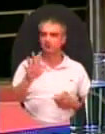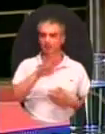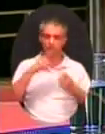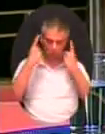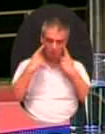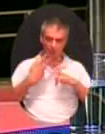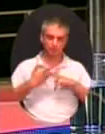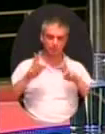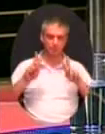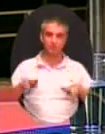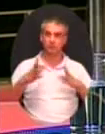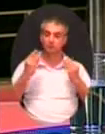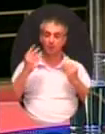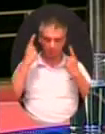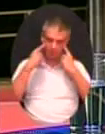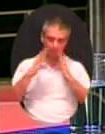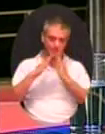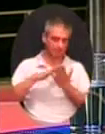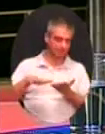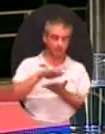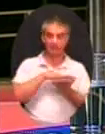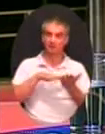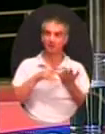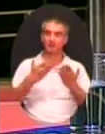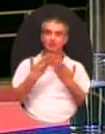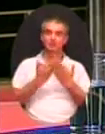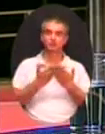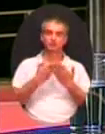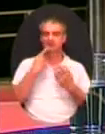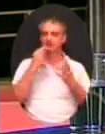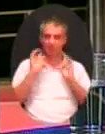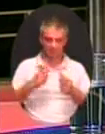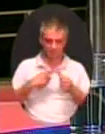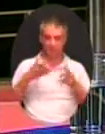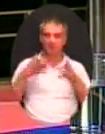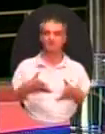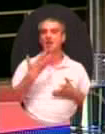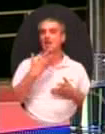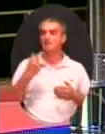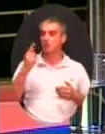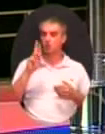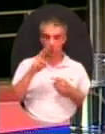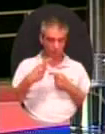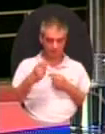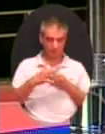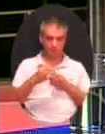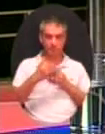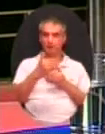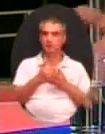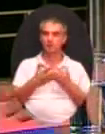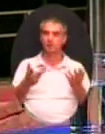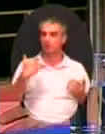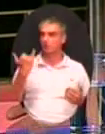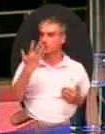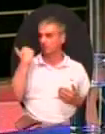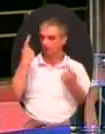חרדי מובהק. מלא חרדים גרים מסביב. באמת? ישיבת שפת אמת, קברו של הרבי מגור ממש 100 מטר משם. לא היה אף פעם אזור חרדי. כל